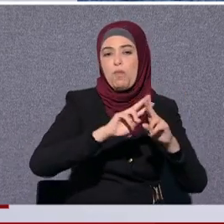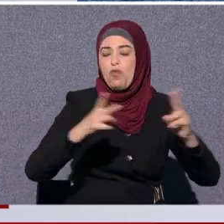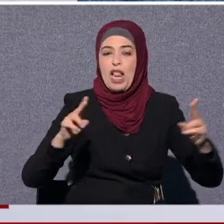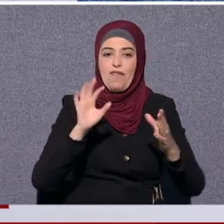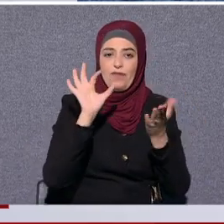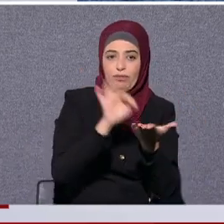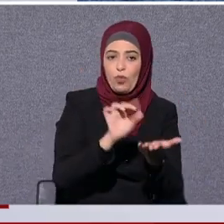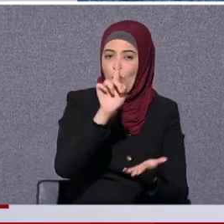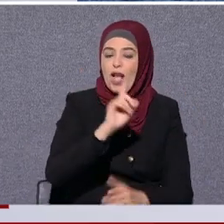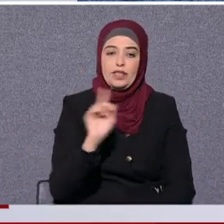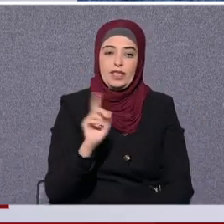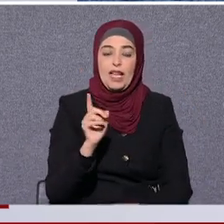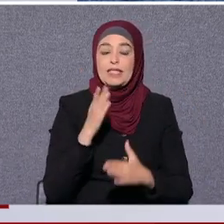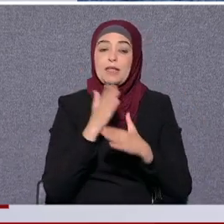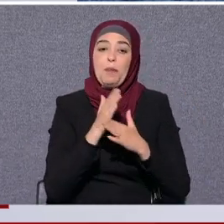من هذا